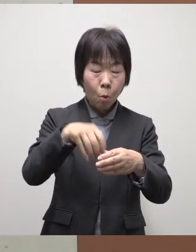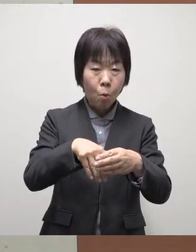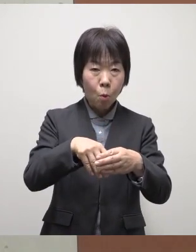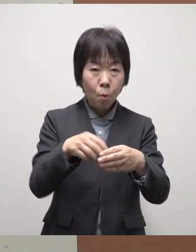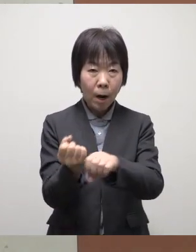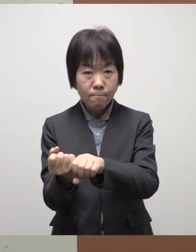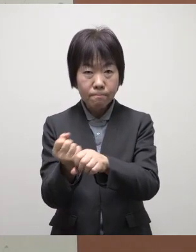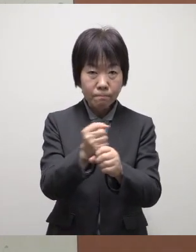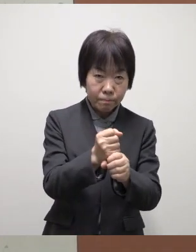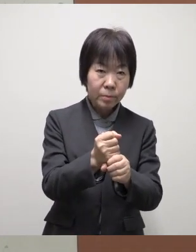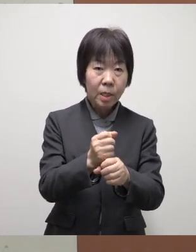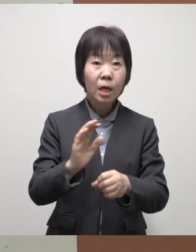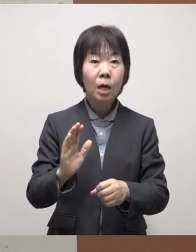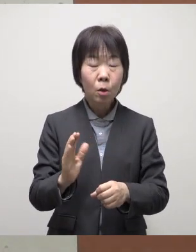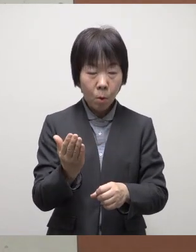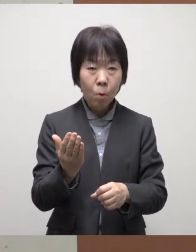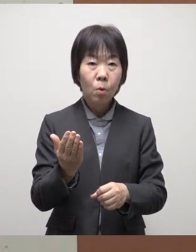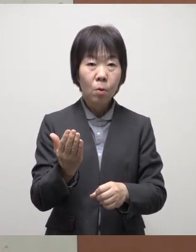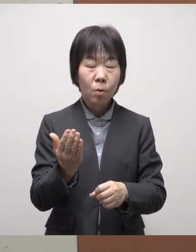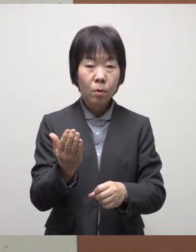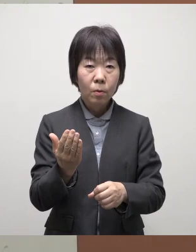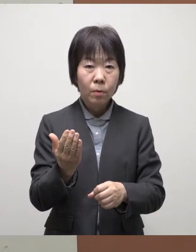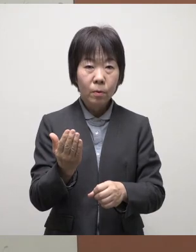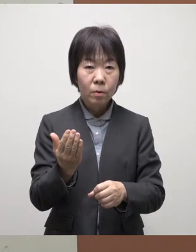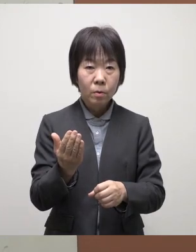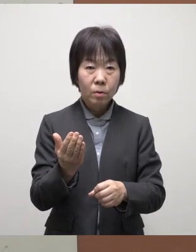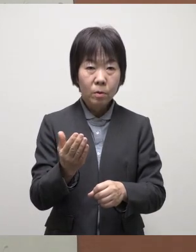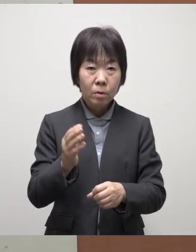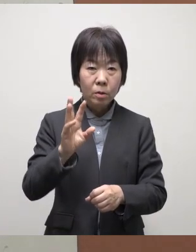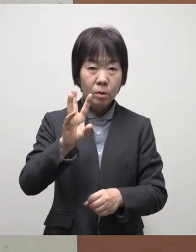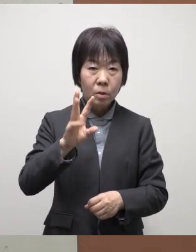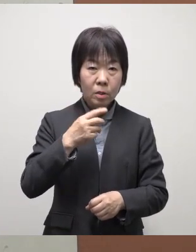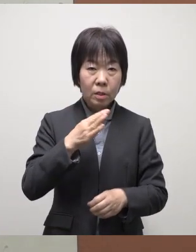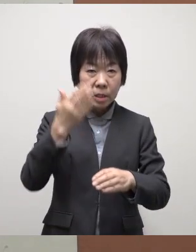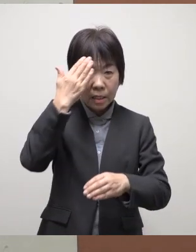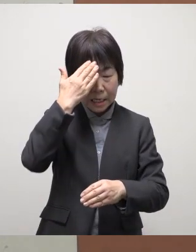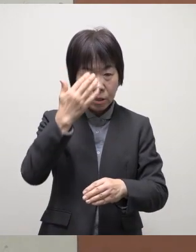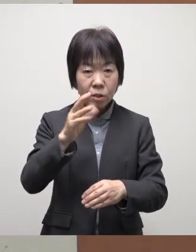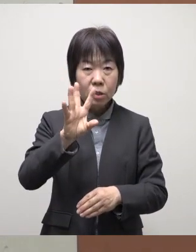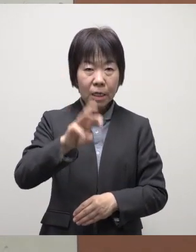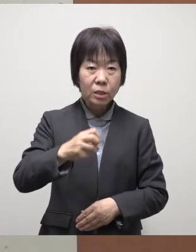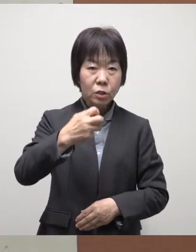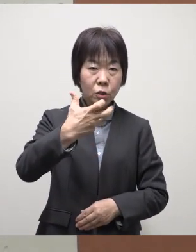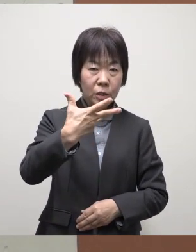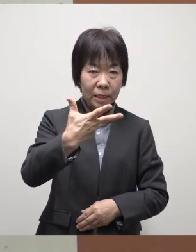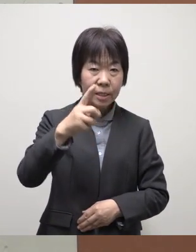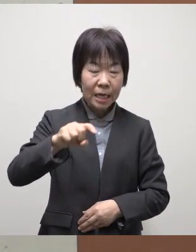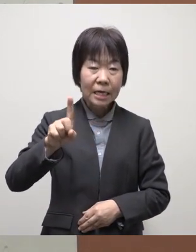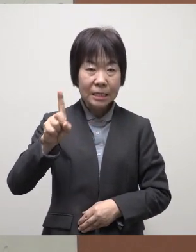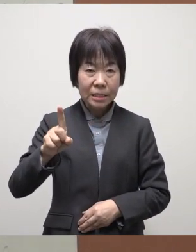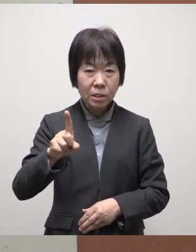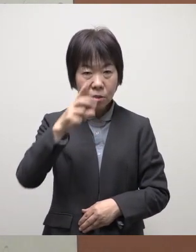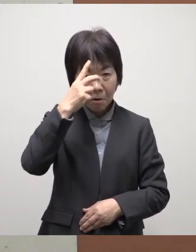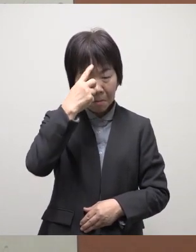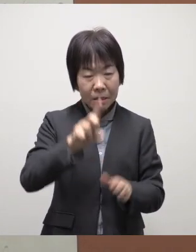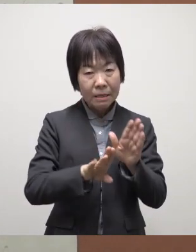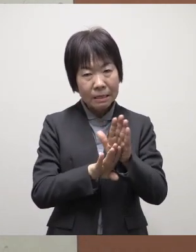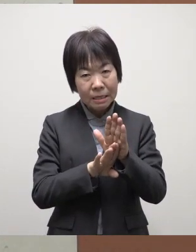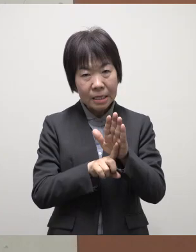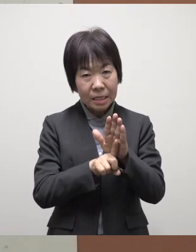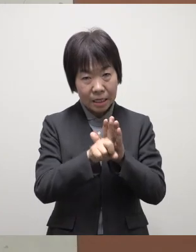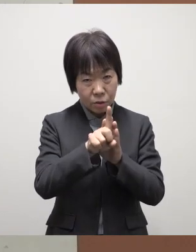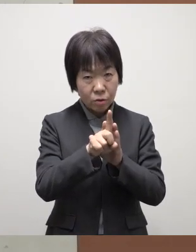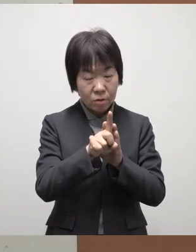消失しましたが38.1度の発熱軽度の